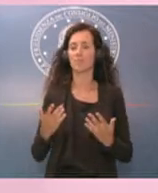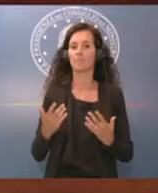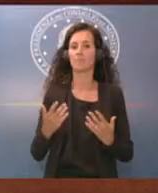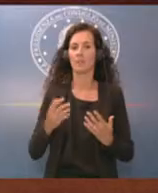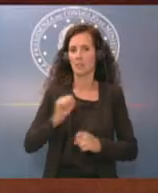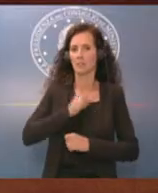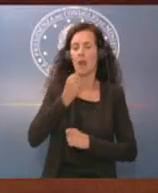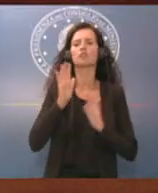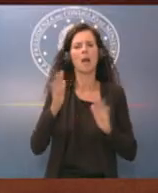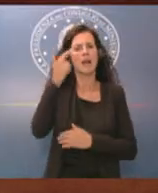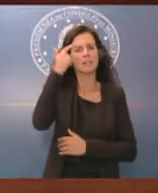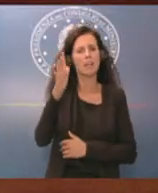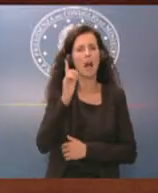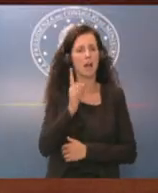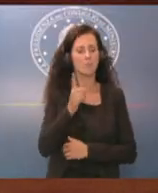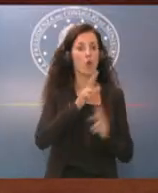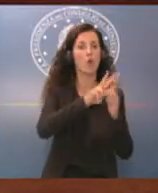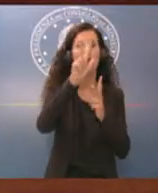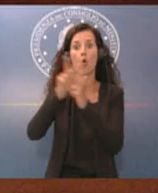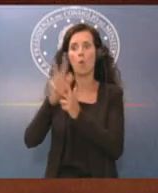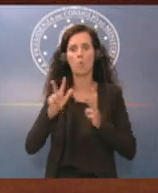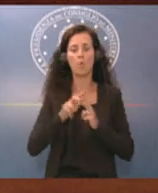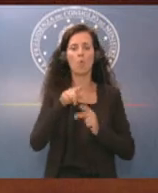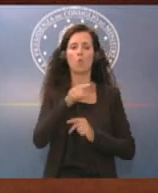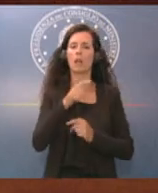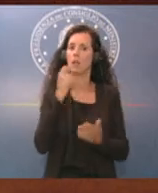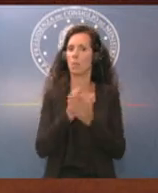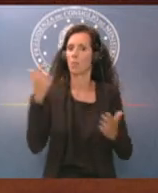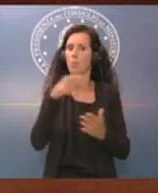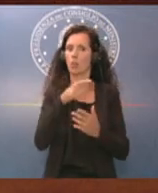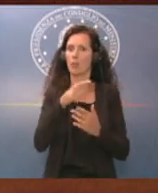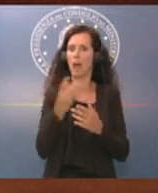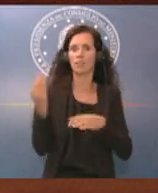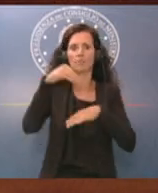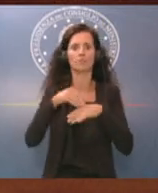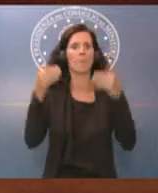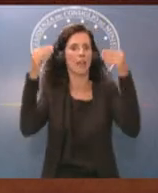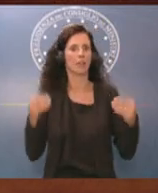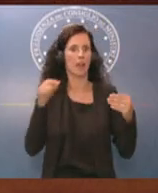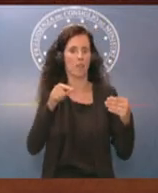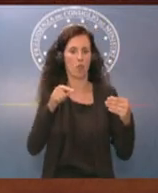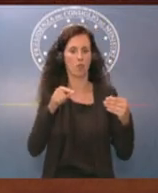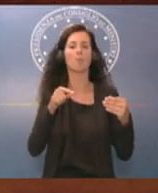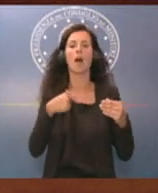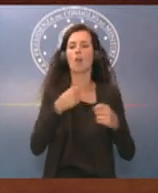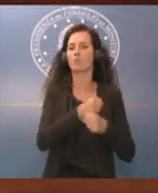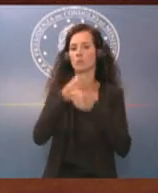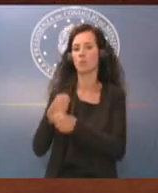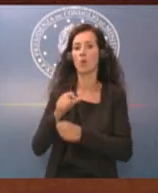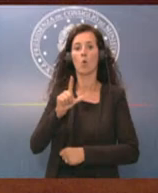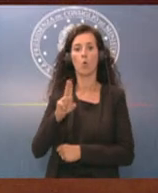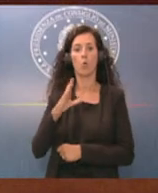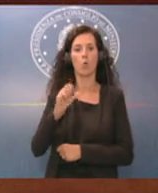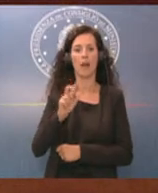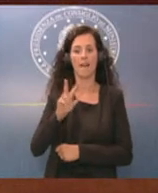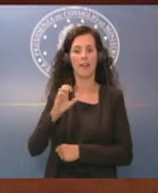Sappiamo che i comuni avranno un ruolo fondamentale nell'implementazione della piattaforma e quindi passerei la parola a Luca Vecchi, sindaco di